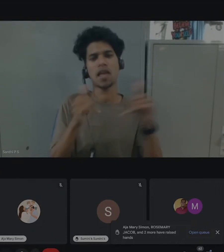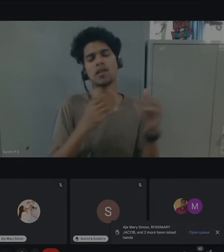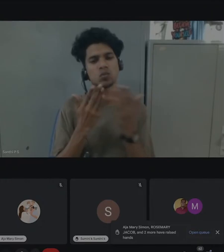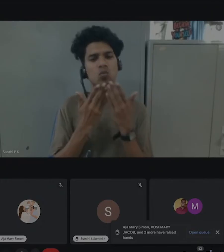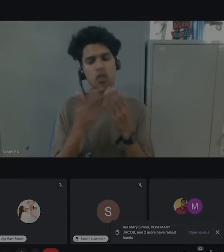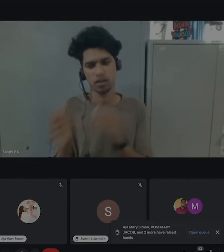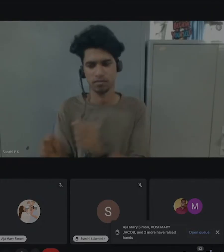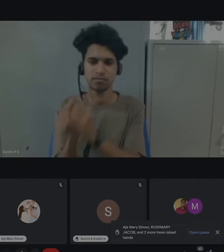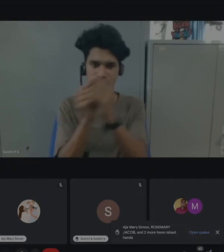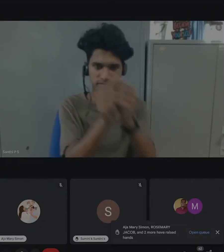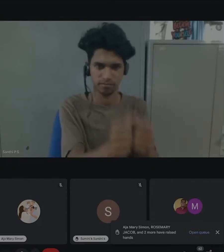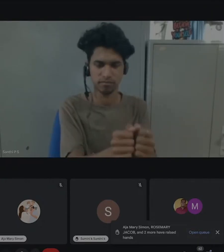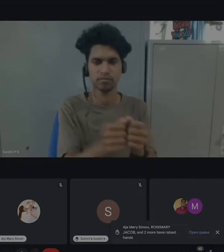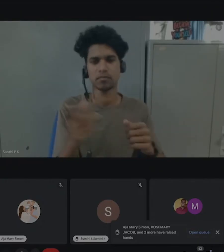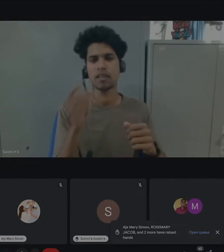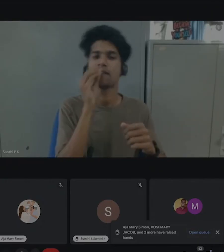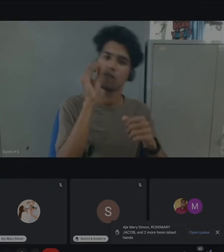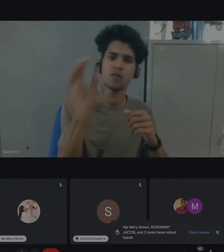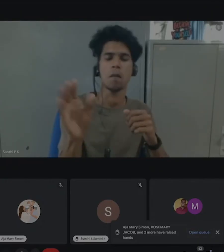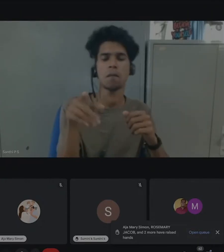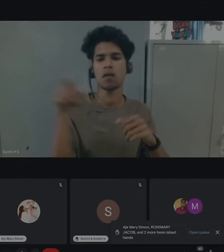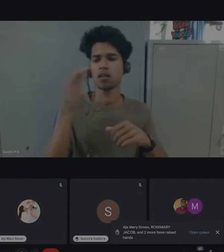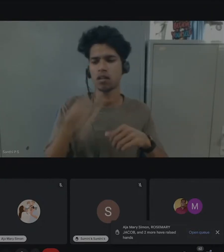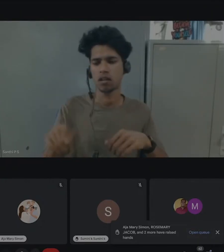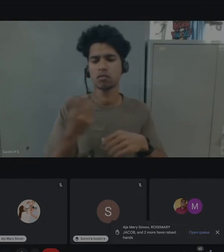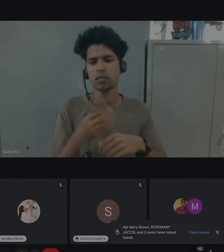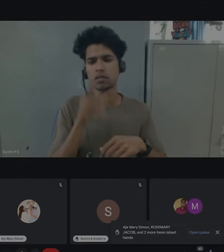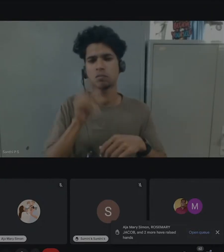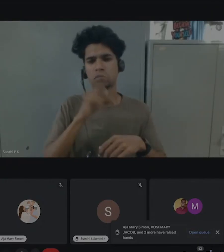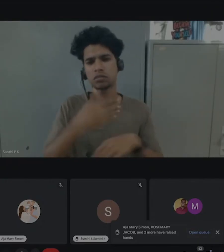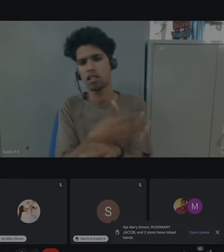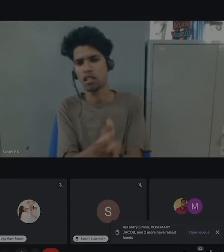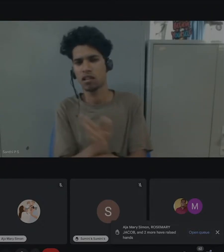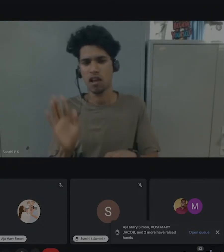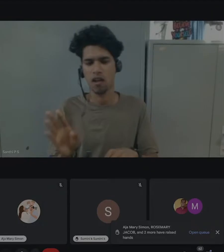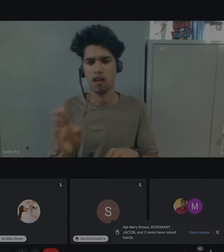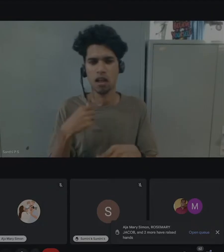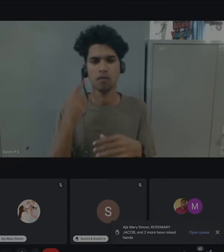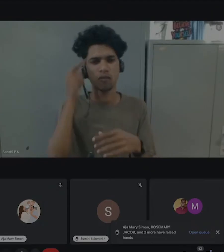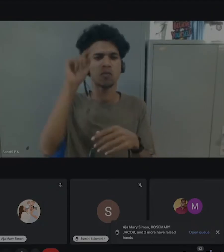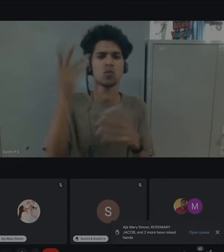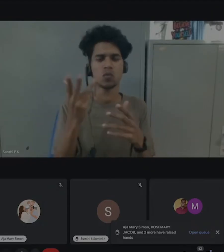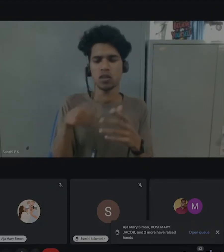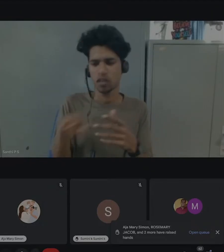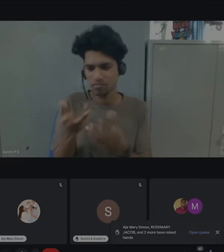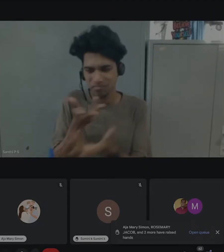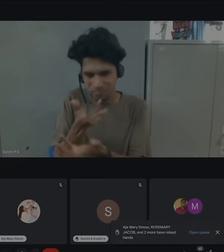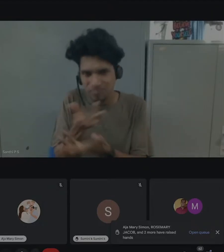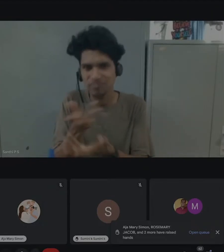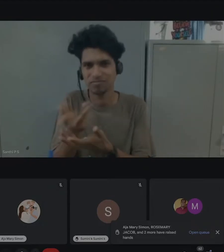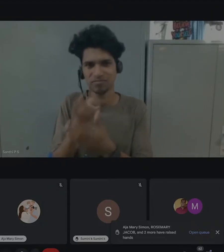അവരോട് പറയുക കുഞ്ഞിന് ചെറിയ സ്പീച്ച് ഡിലേ ഉണ്ട്, അതുകൊണ്ട് കുട്ടികളുമായിട്ടുള്ള ഇന്ററാക്ഷൻ ആണ് ഉദ്ദേശിക്കുന്നതെന്ന് പറയുക, കുഞ്ഞിനെ സ്കൂളിൽ